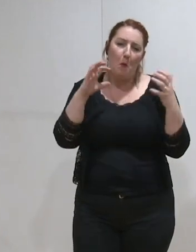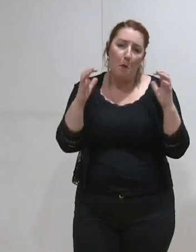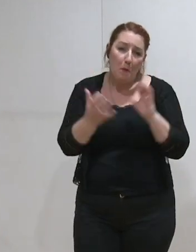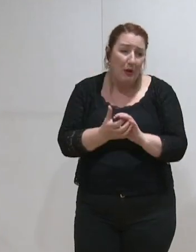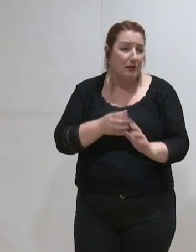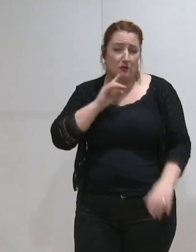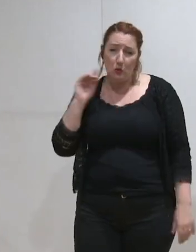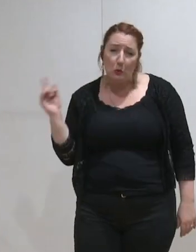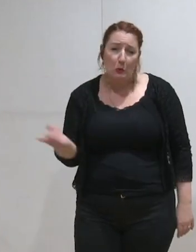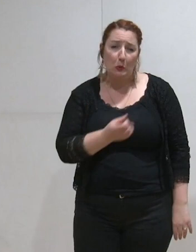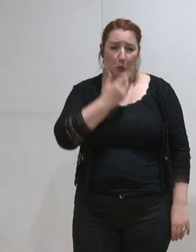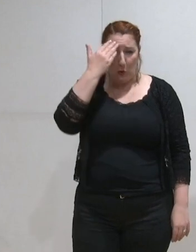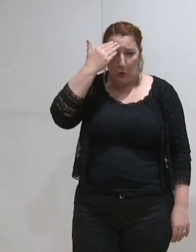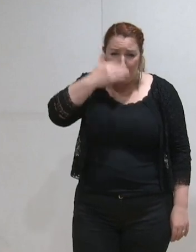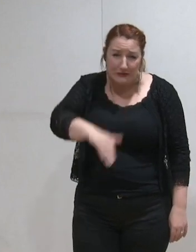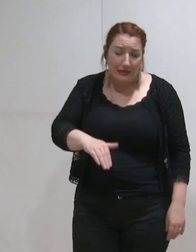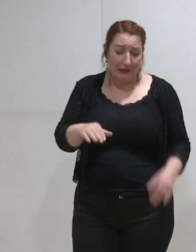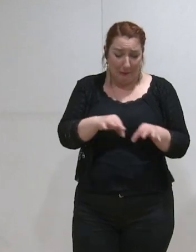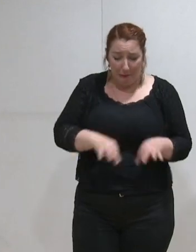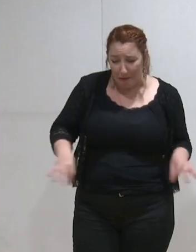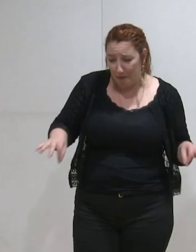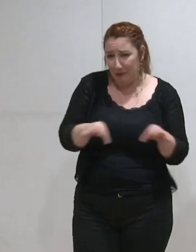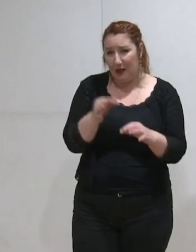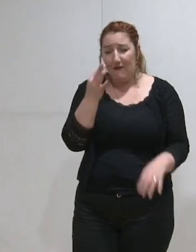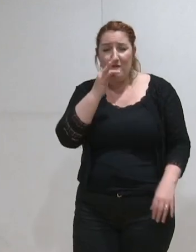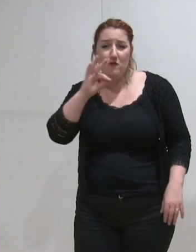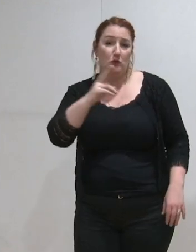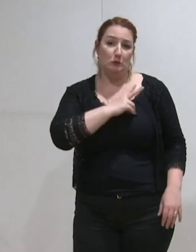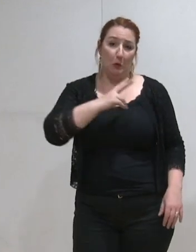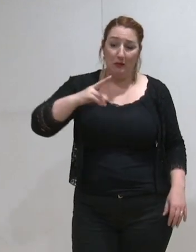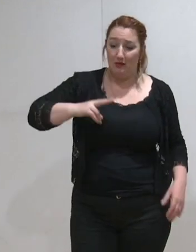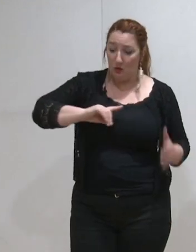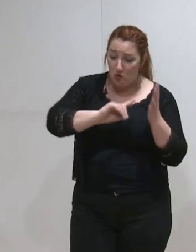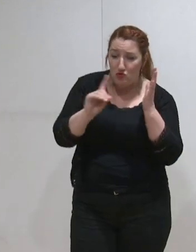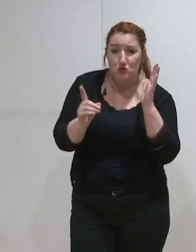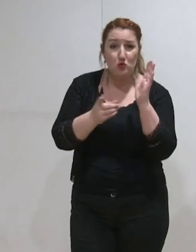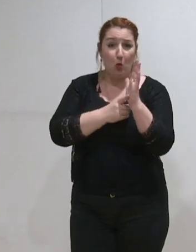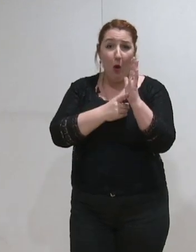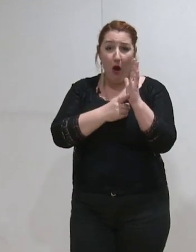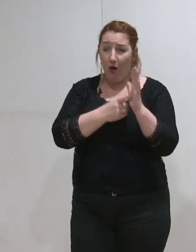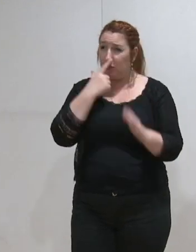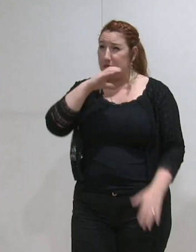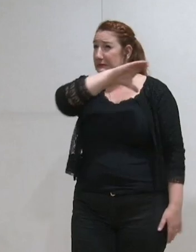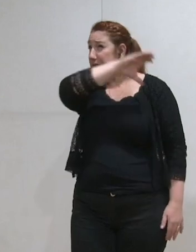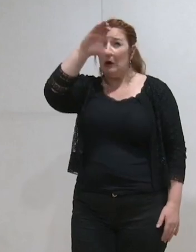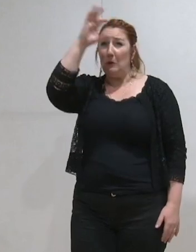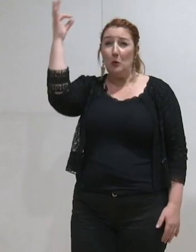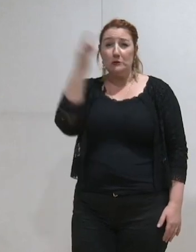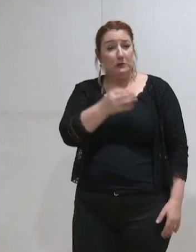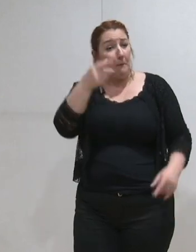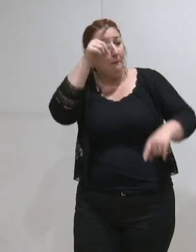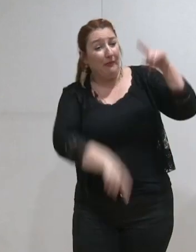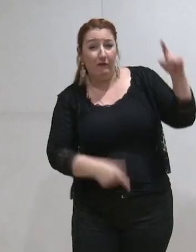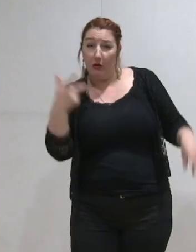tout le monde sait bien que dans ce pays le droit la propriété est totalement inaliénable et donc donc